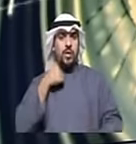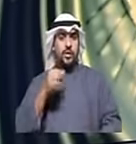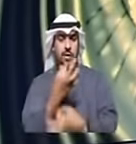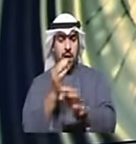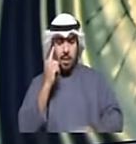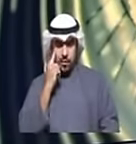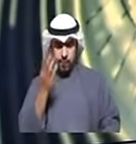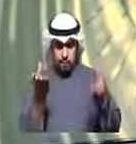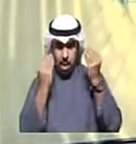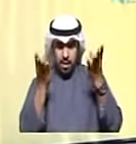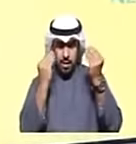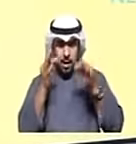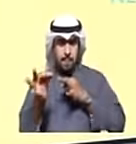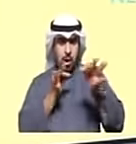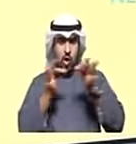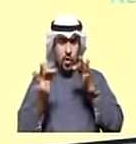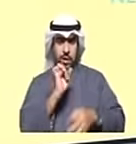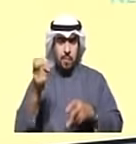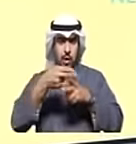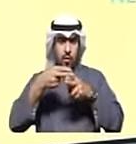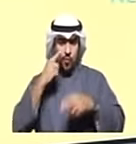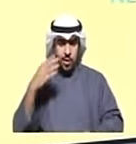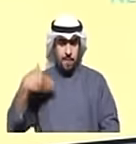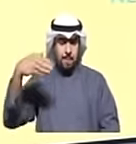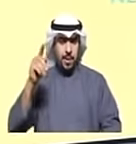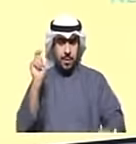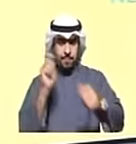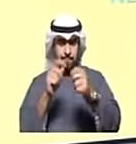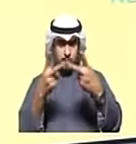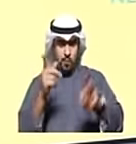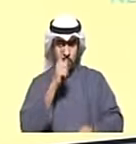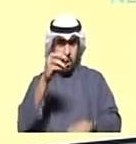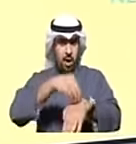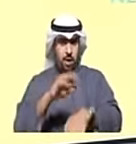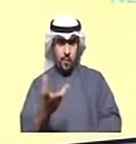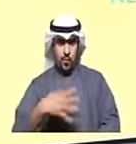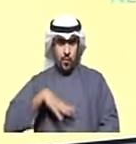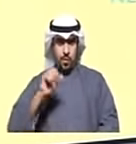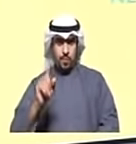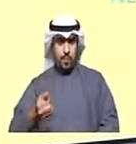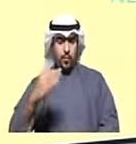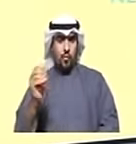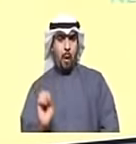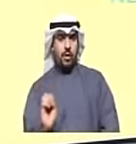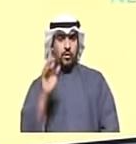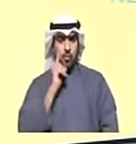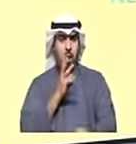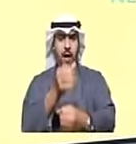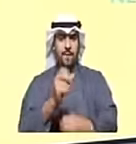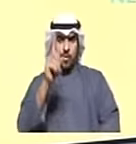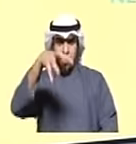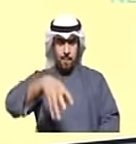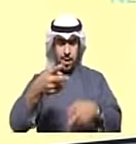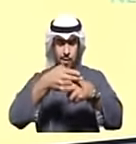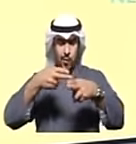الوطنيه المنبثقه من رؤيه حضره صاحب السمو امير البلاد الشيخ صباح الاحمد الجابر الصباح حفظه الله ورعاه لدوله